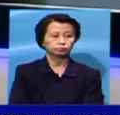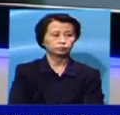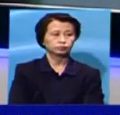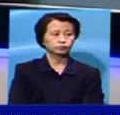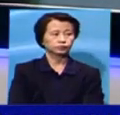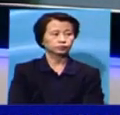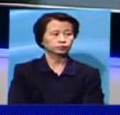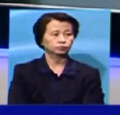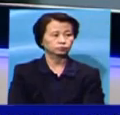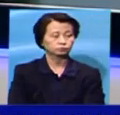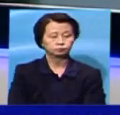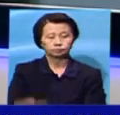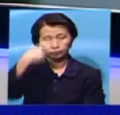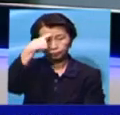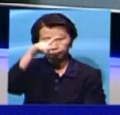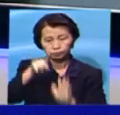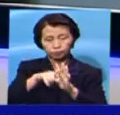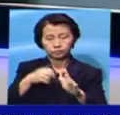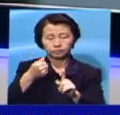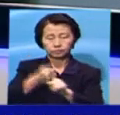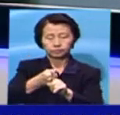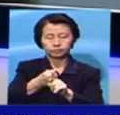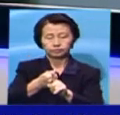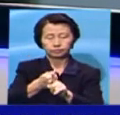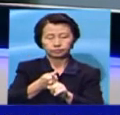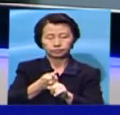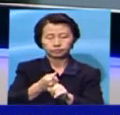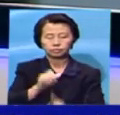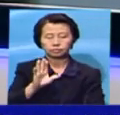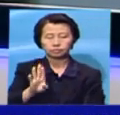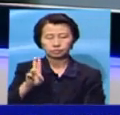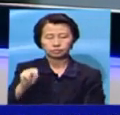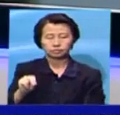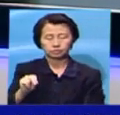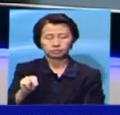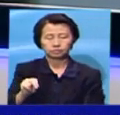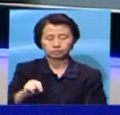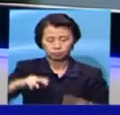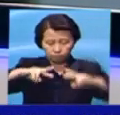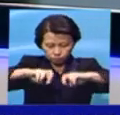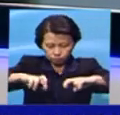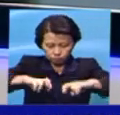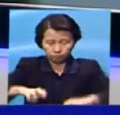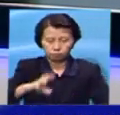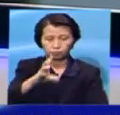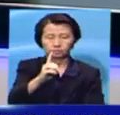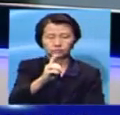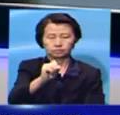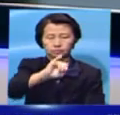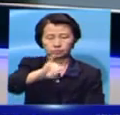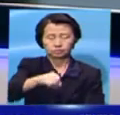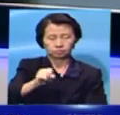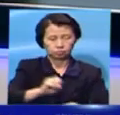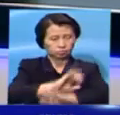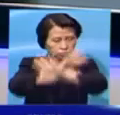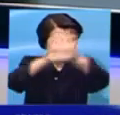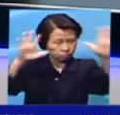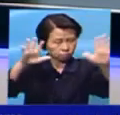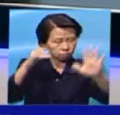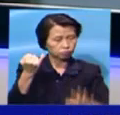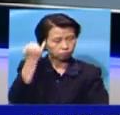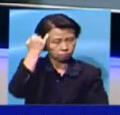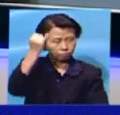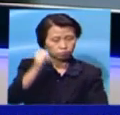1mdb bagi pengarah komunikasi BN Datuk Seri Abdul Rahman Dahlan siasatan doj berhubung kes 1mdb jelas dicetuskan